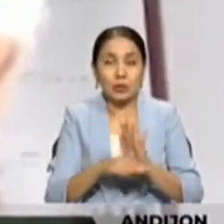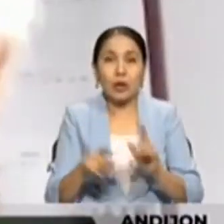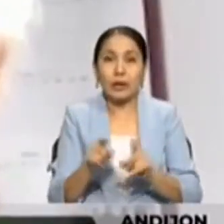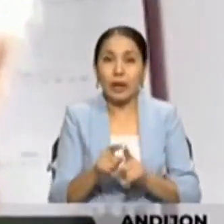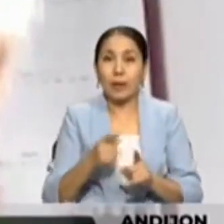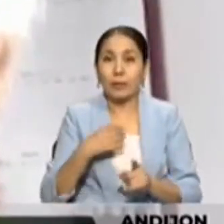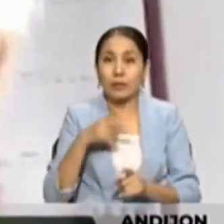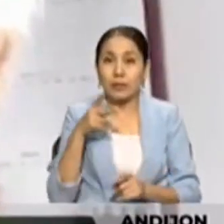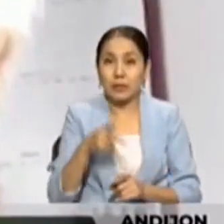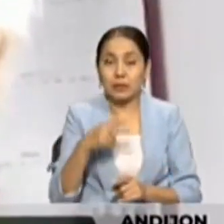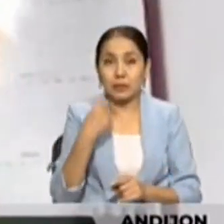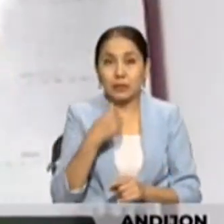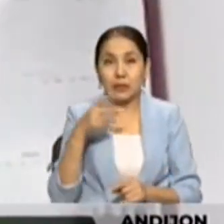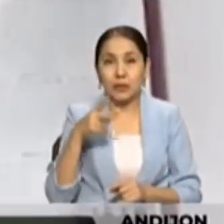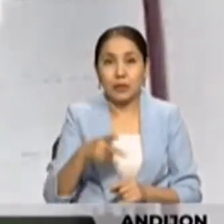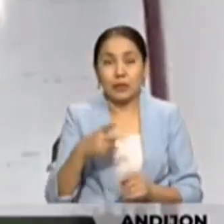so'ng biz